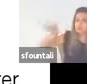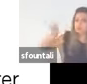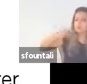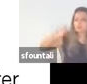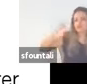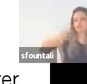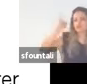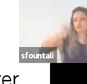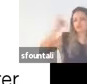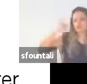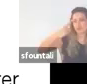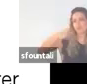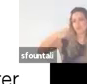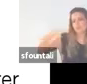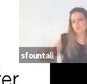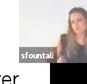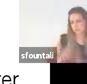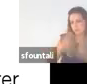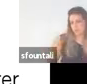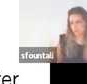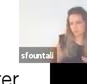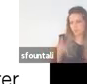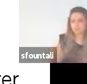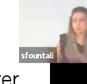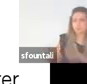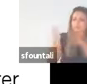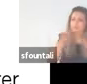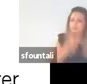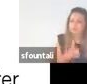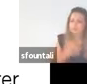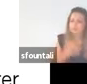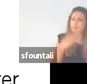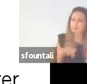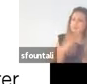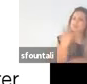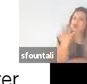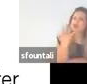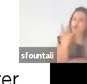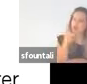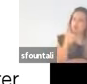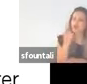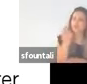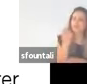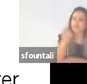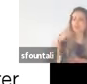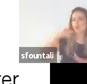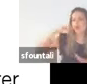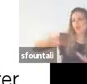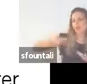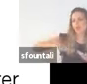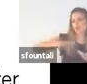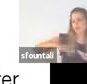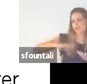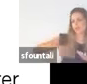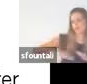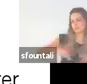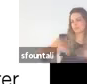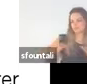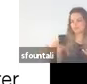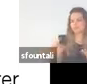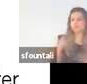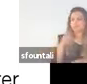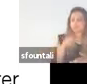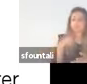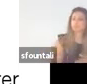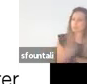καταγγελιών, των διώξεων και των καταδικών, οι αριθμοί παραμένουν πάρα πολύ χαμηλοί. Αυτά τα εγκλήματα